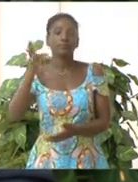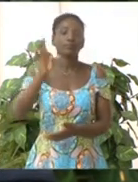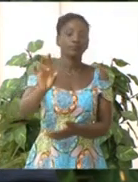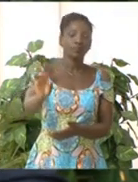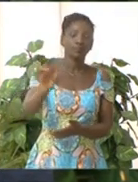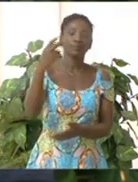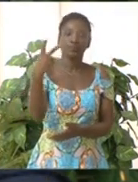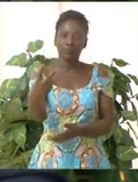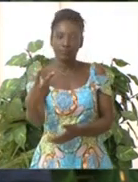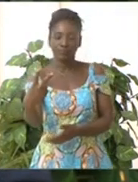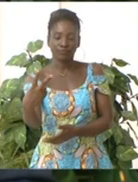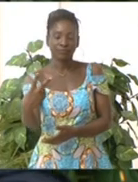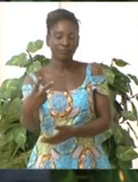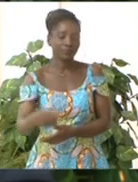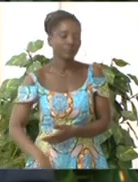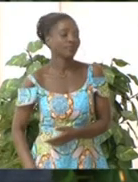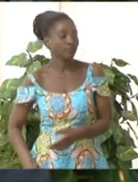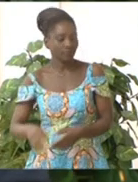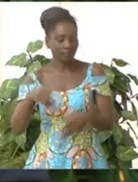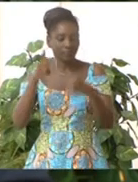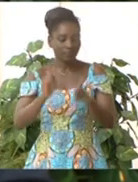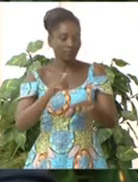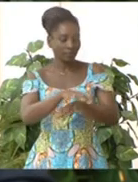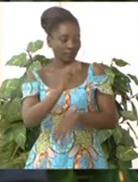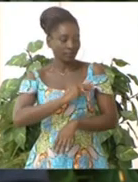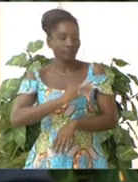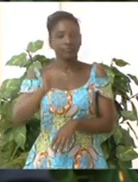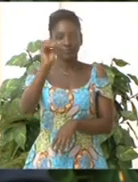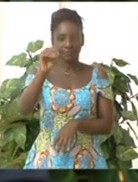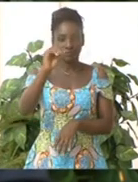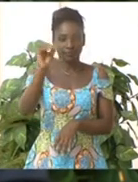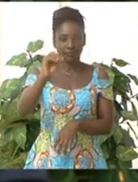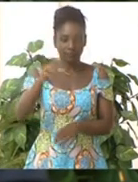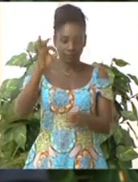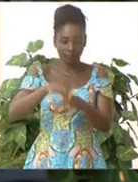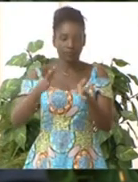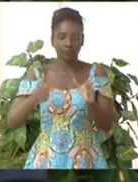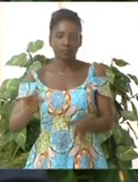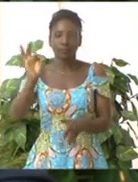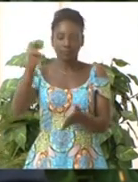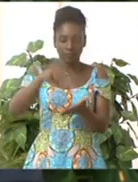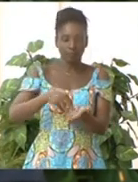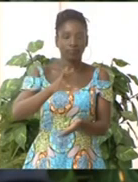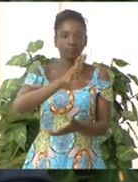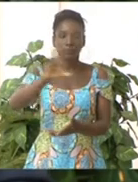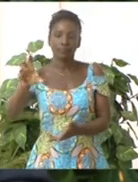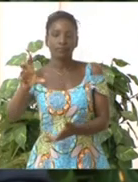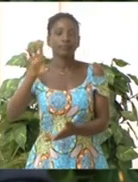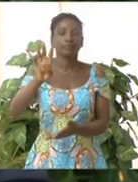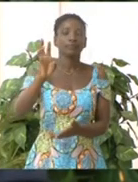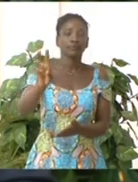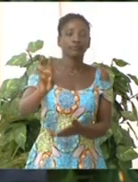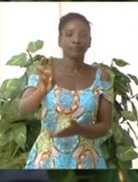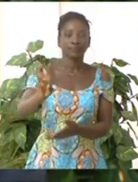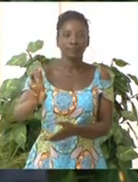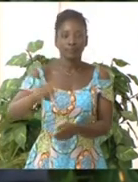personnels d'astreinte 0 votants 9 1346 taux de